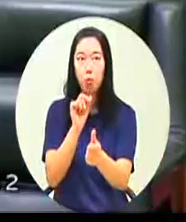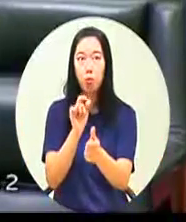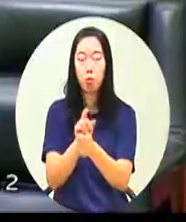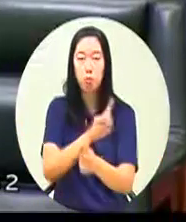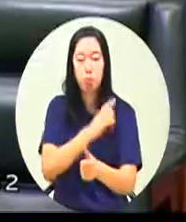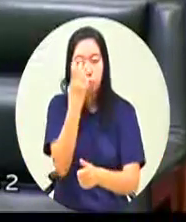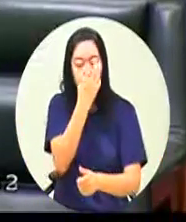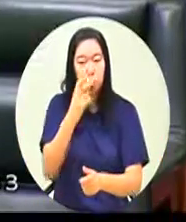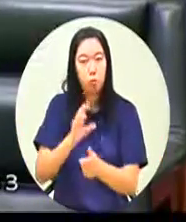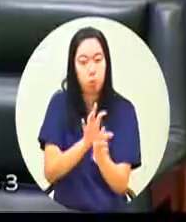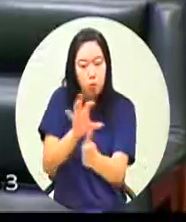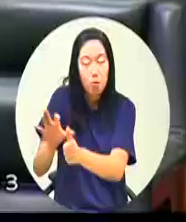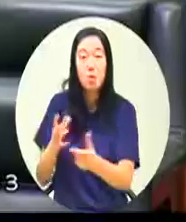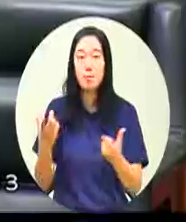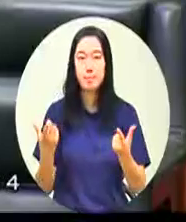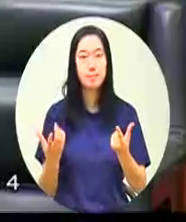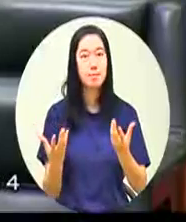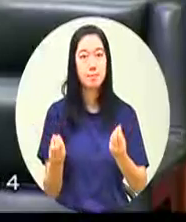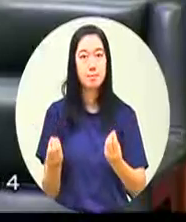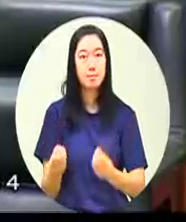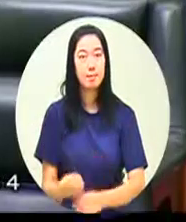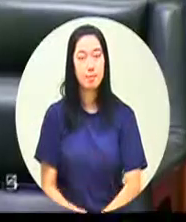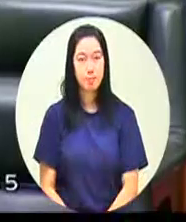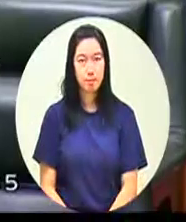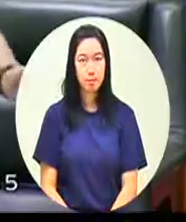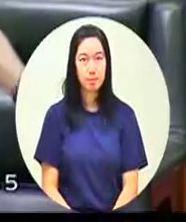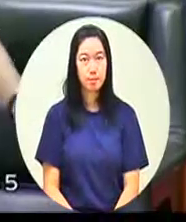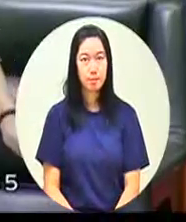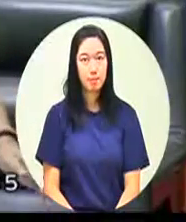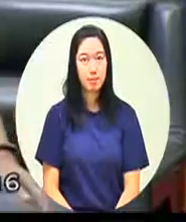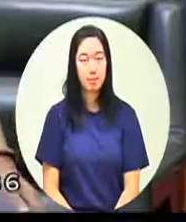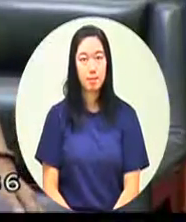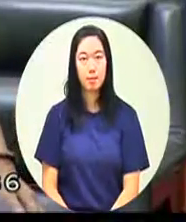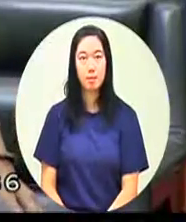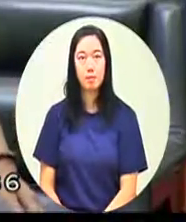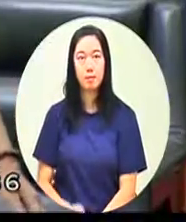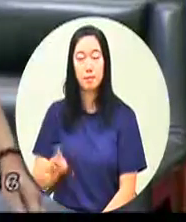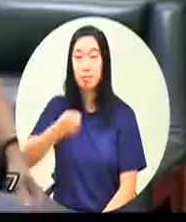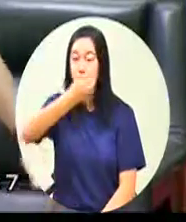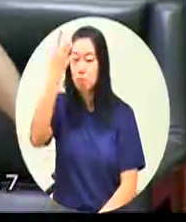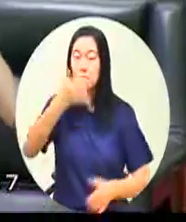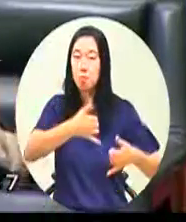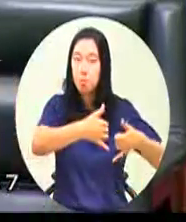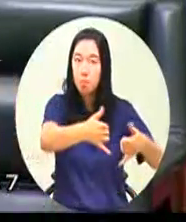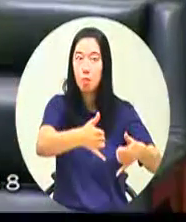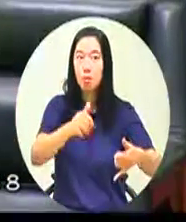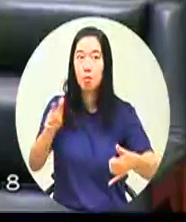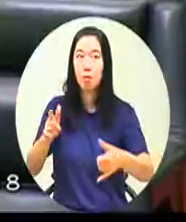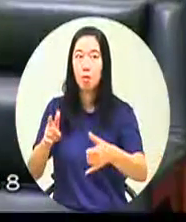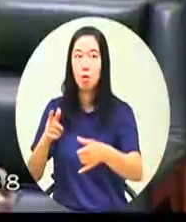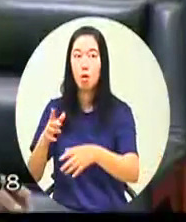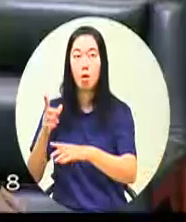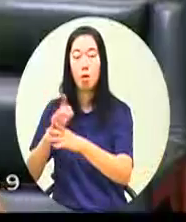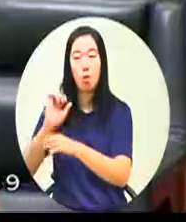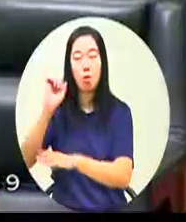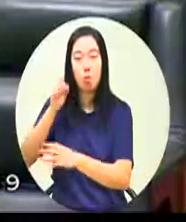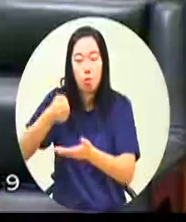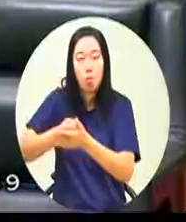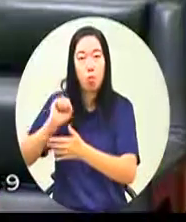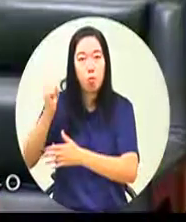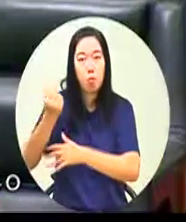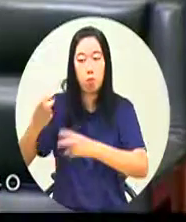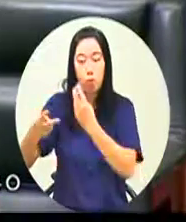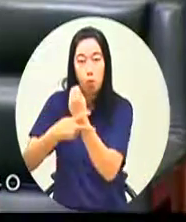有强势？目前我们好像以我了解是，我的青年路。噶，我的中义里这些所在，即马是伫强